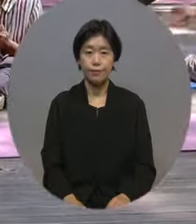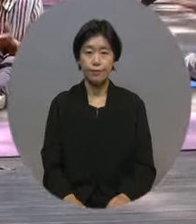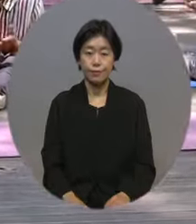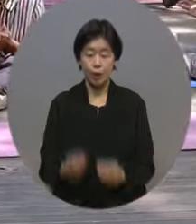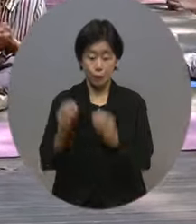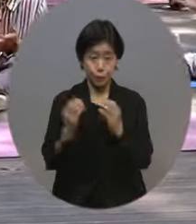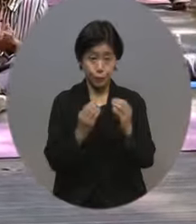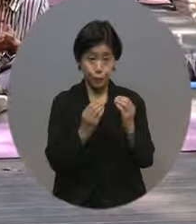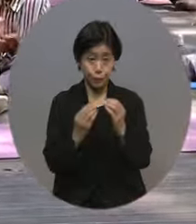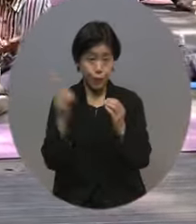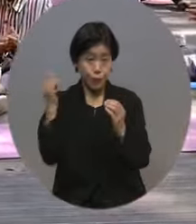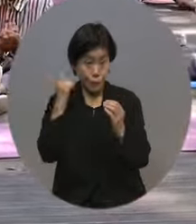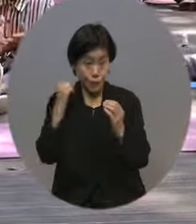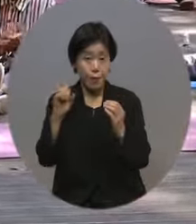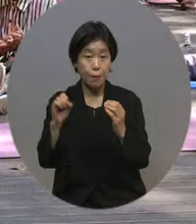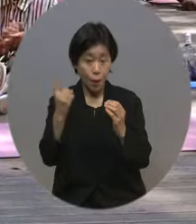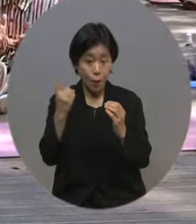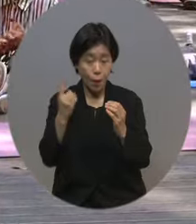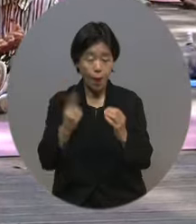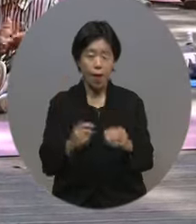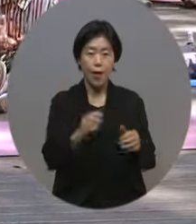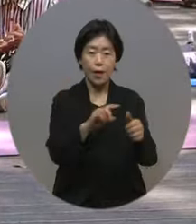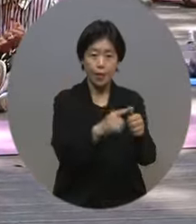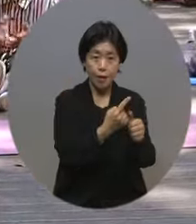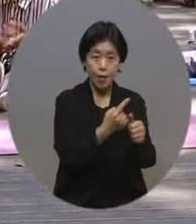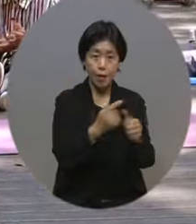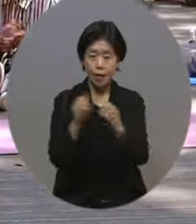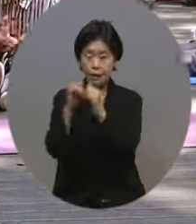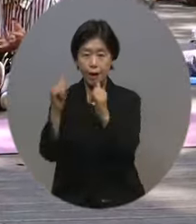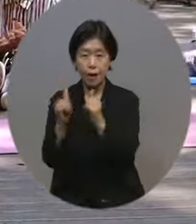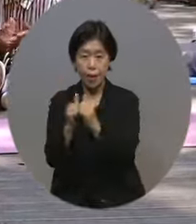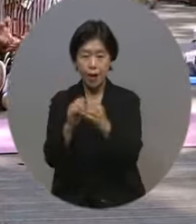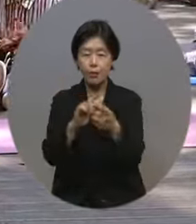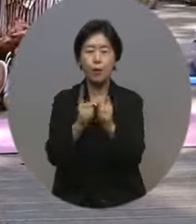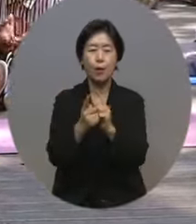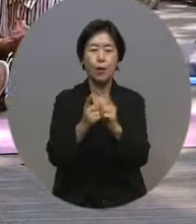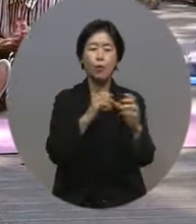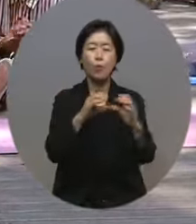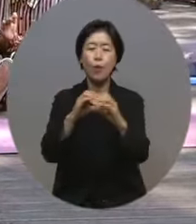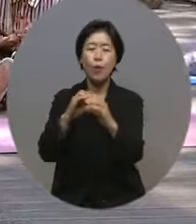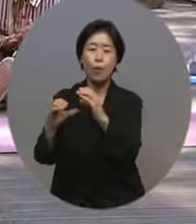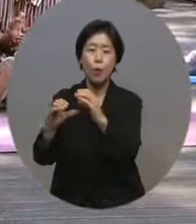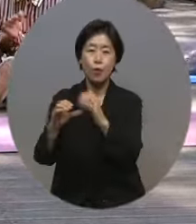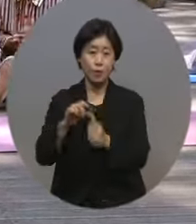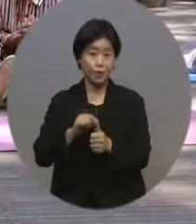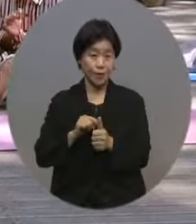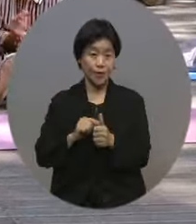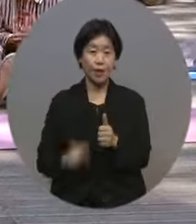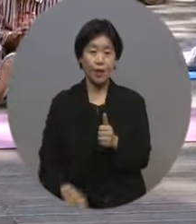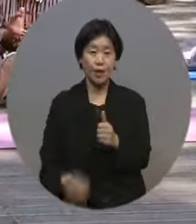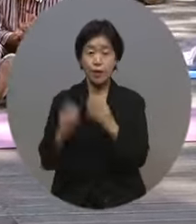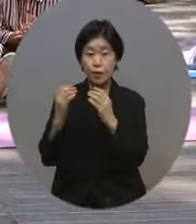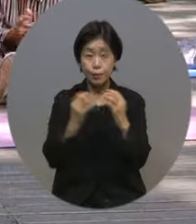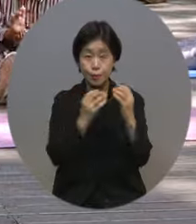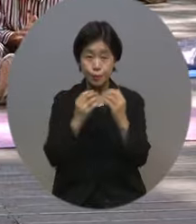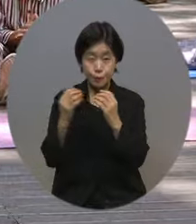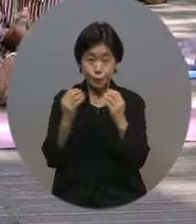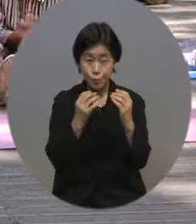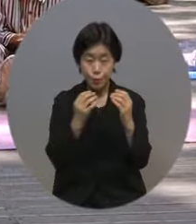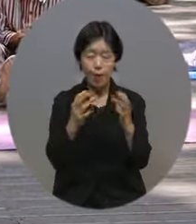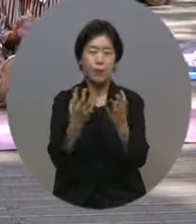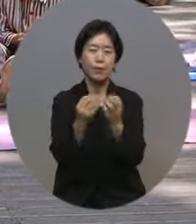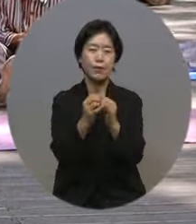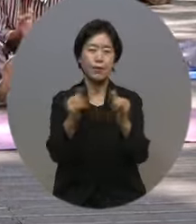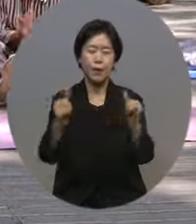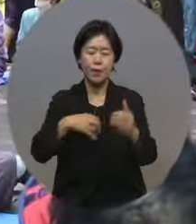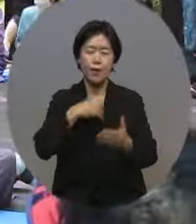음악으로 자연과 교감하고 사회와 소통하며 치유의 힘을 나누는 방진삼 음악가. 그의 팬플룻 연주는 많은 사람들에게